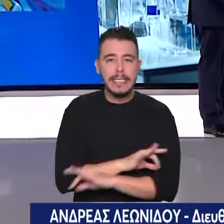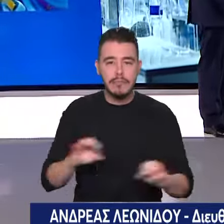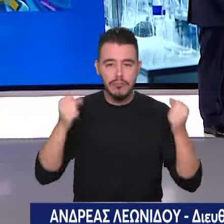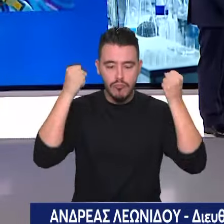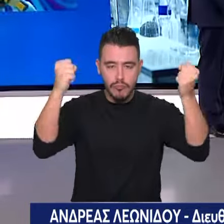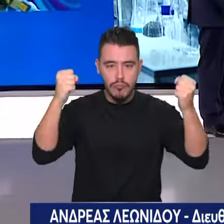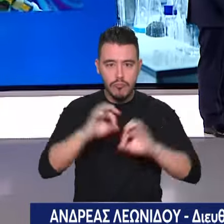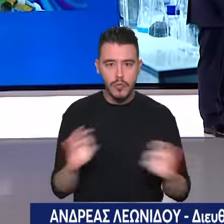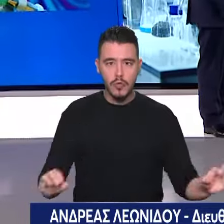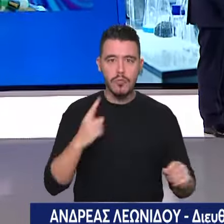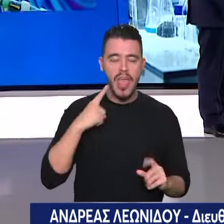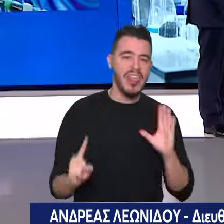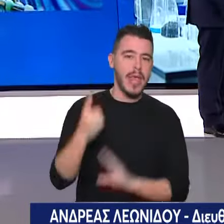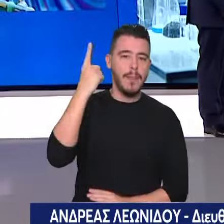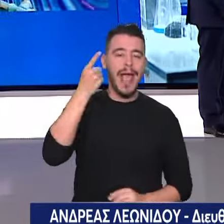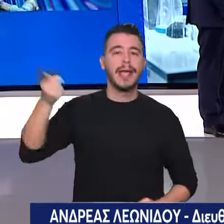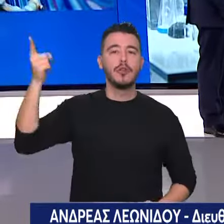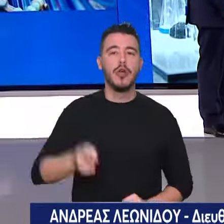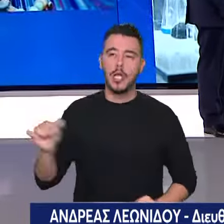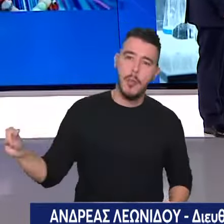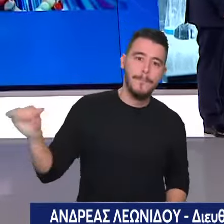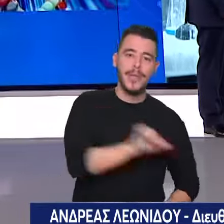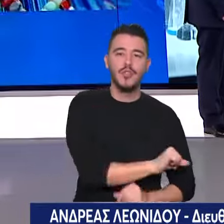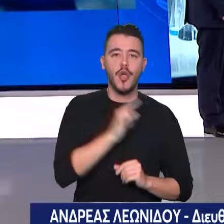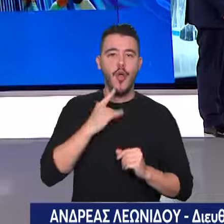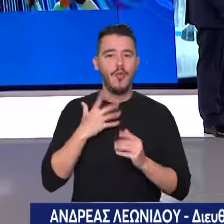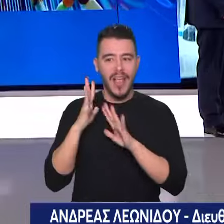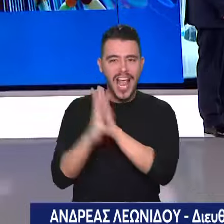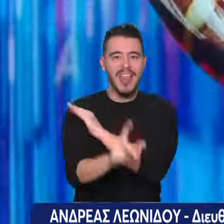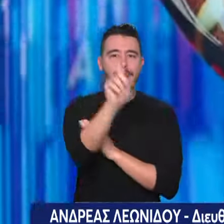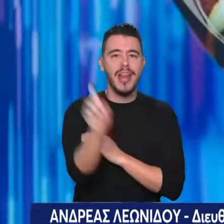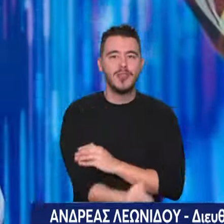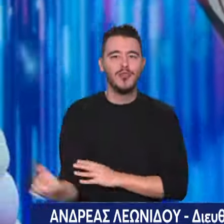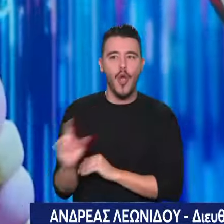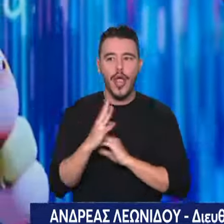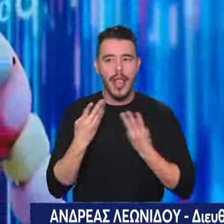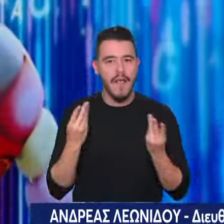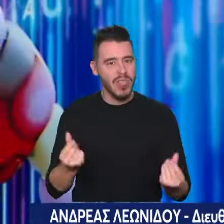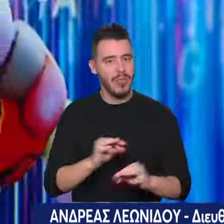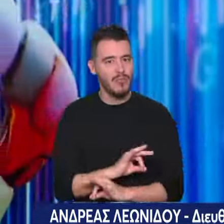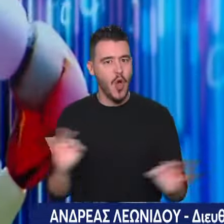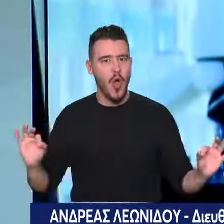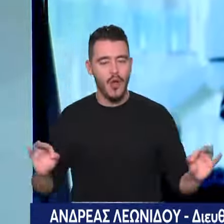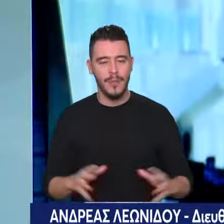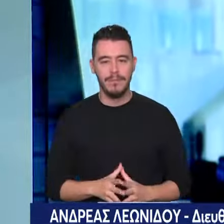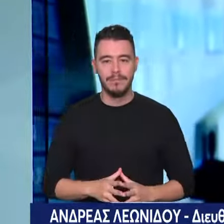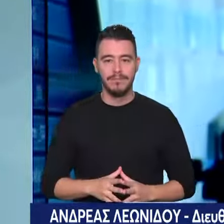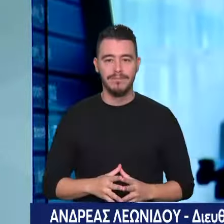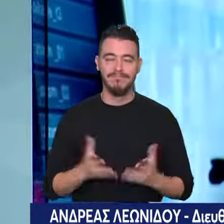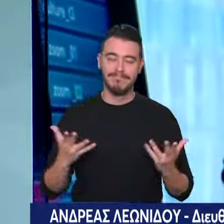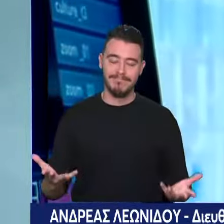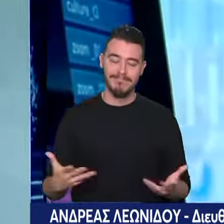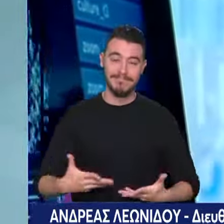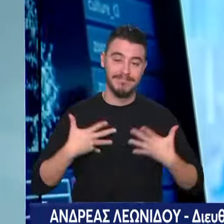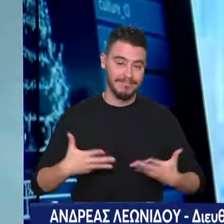πίσω την ποιότητα ζωής τους. Γιατί γι' αυτό πρόκειται. Σας ευχαριστούμε πάρα πολύ. Εγώ σας ευχαριστώ πολύ για την πρόσκληση. Χαιρόμαστε πάντα να ακούμε πρώτα απ' όλα ότι οι Έλληνες επιστήμονες γυρνάνε.